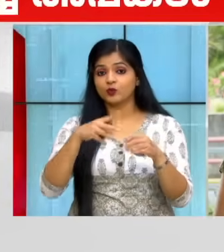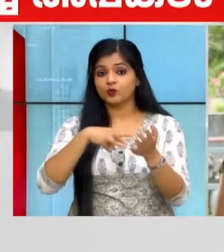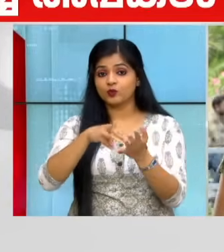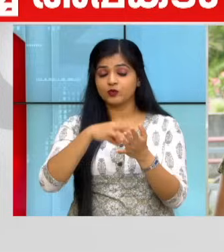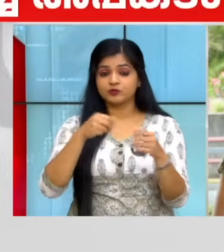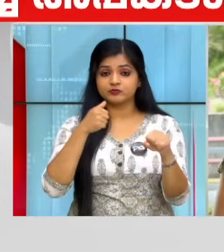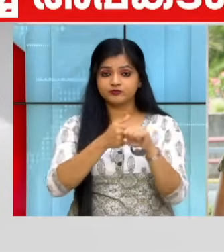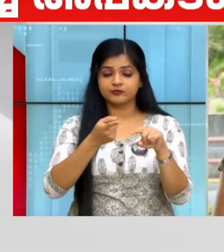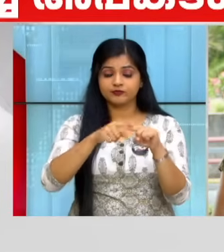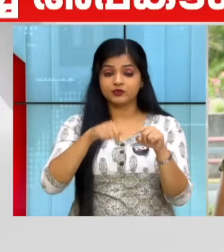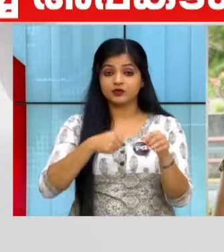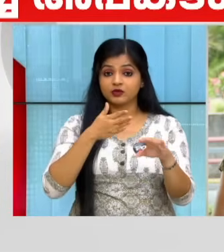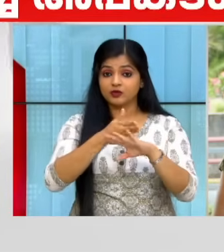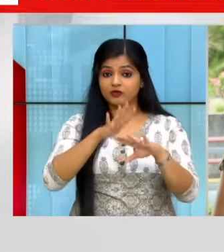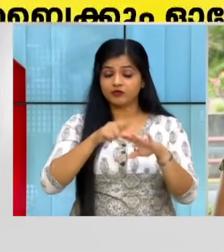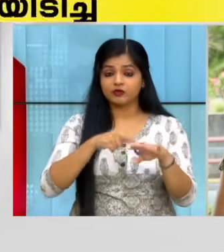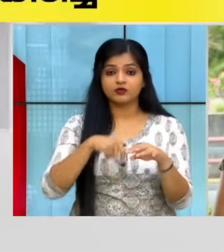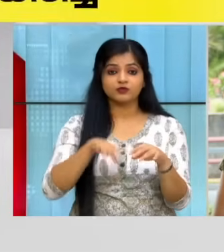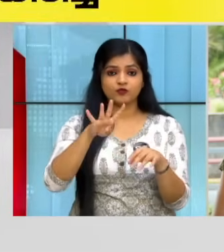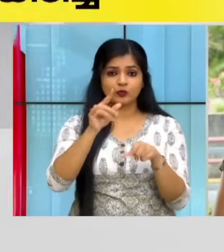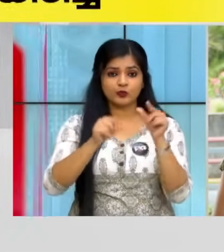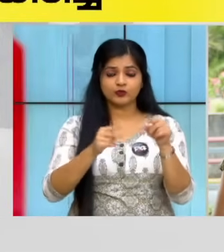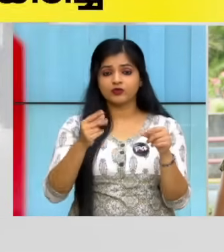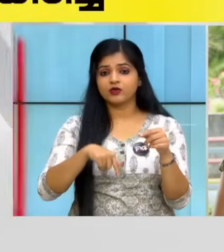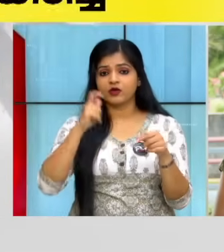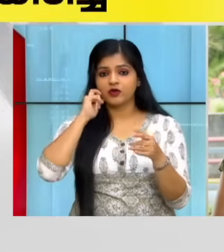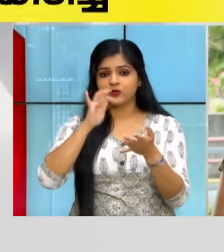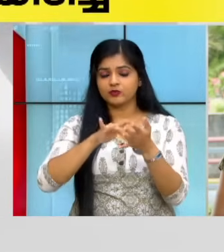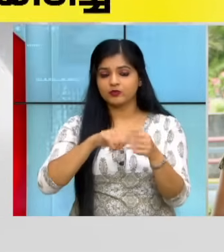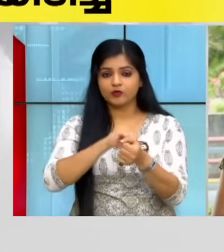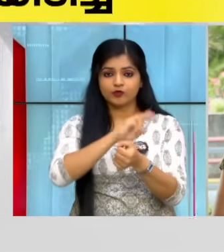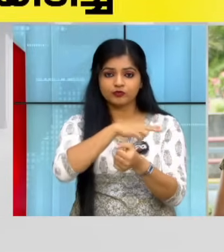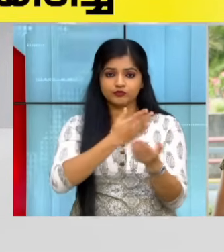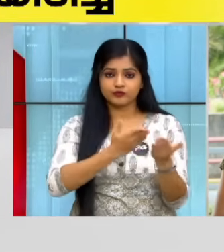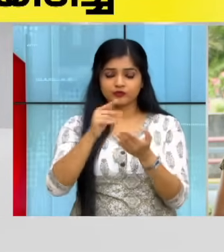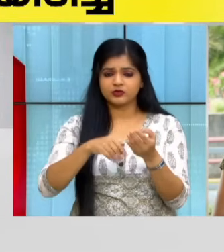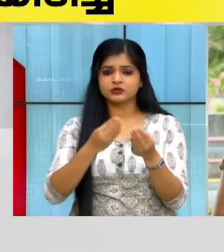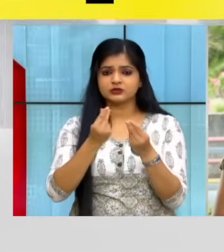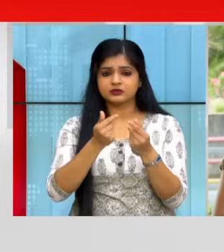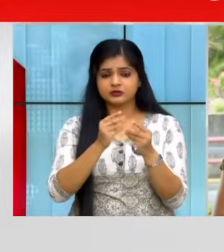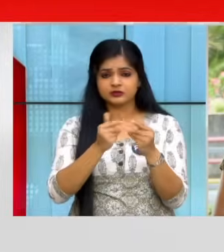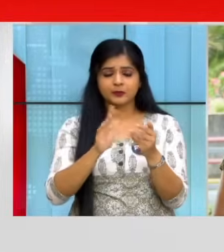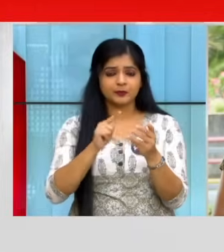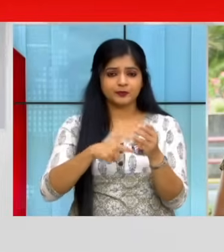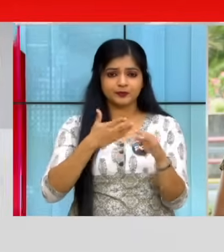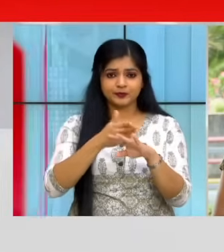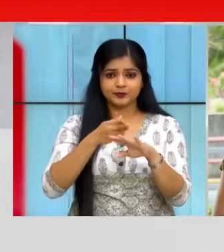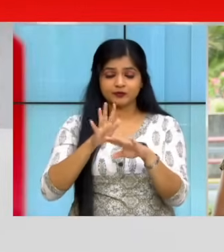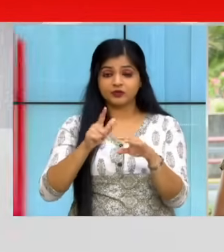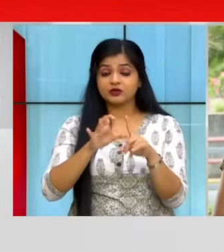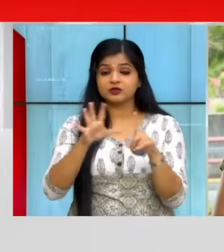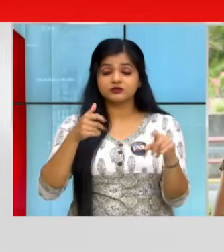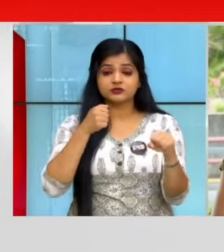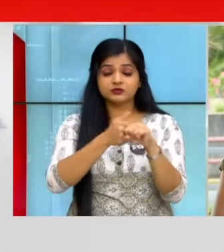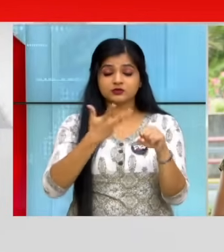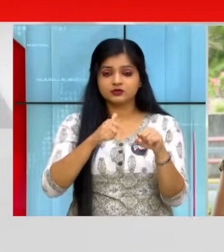പരിക്കേറ്റ 4 പേരെ അങ്കമാലി ആശുപത്രിയിലേക്ക് മാറ്റിയിട്ടുണ്ട്. നിസ്സാര പരിക്കുകളാണ് ഉള്ളത്. പക്ഷേ ഇത് അപകട കാരണം എന്ന രീതിയിൽ ഇപ്പോൾ അറിയാൻ കഴിയുന്ന ഈ സർവീസ്